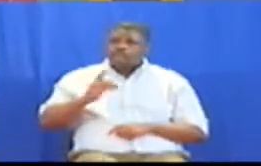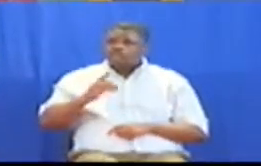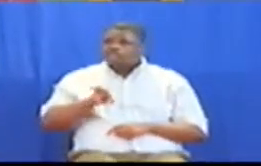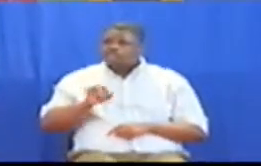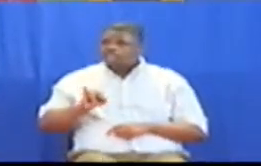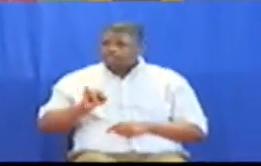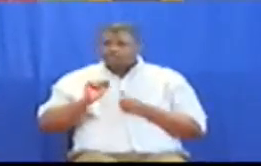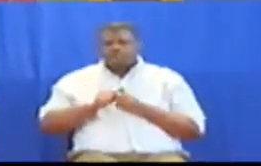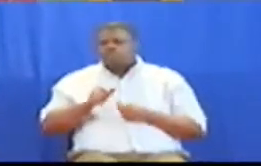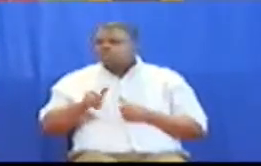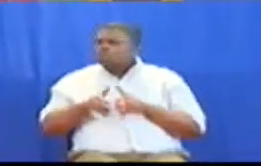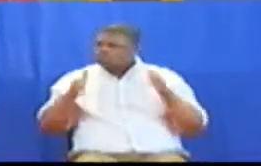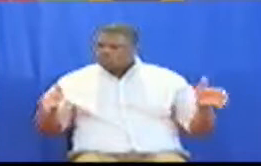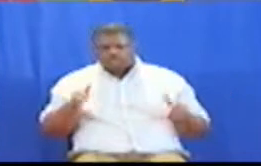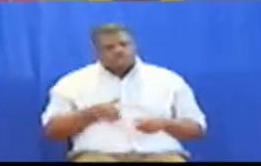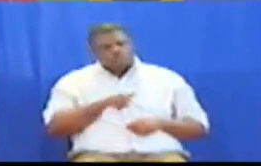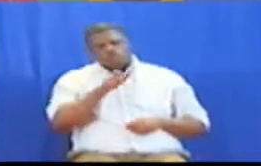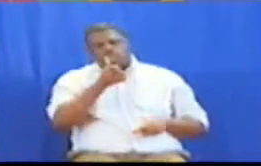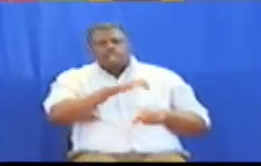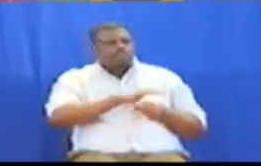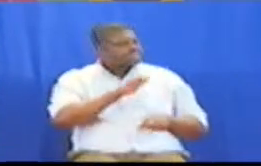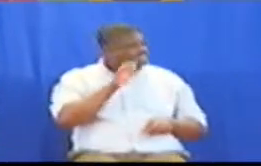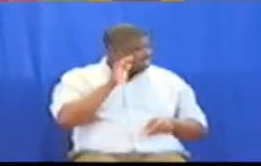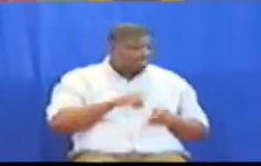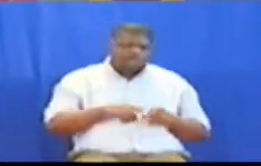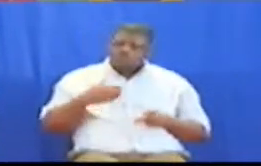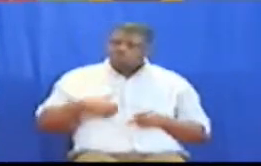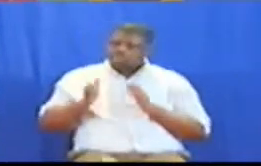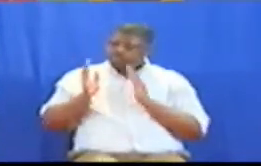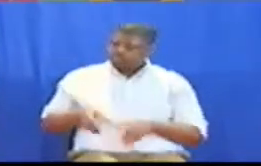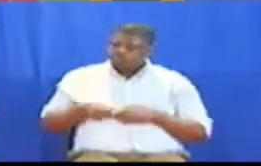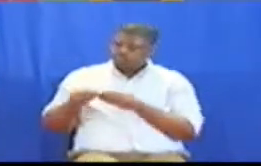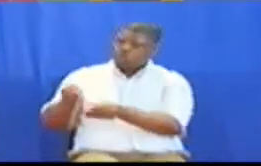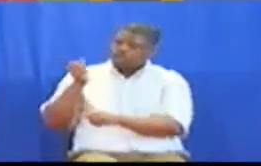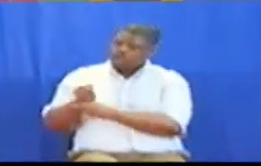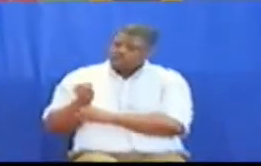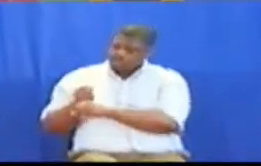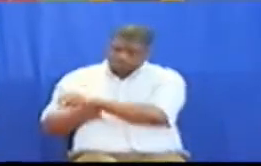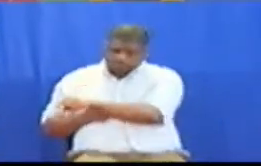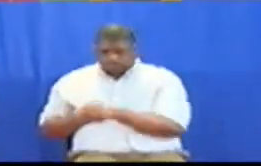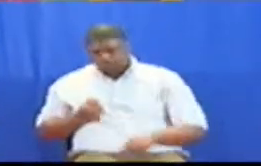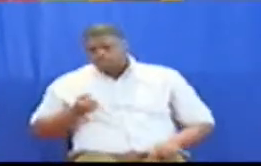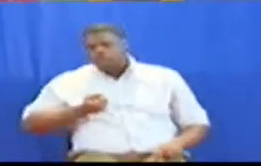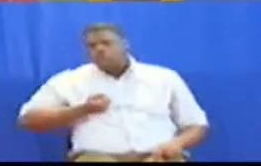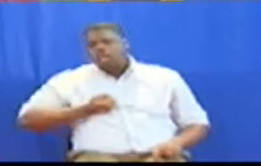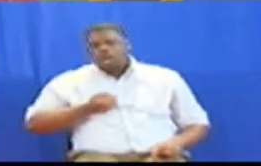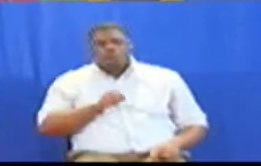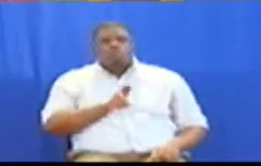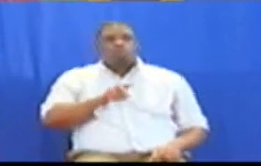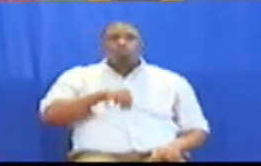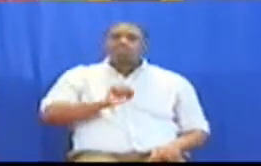ni kuwasikiliza wataalamu wetu. Mheshimiwa Rais alishamkabidhi Waziri Mkuu Dada Umi ambaye anafanya kazi nzuri